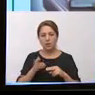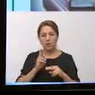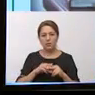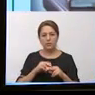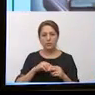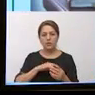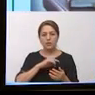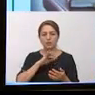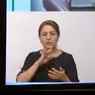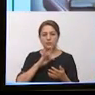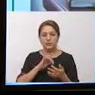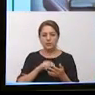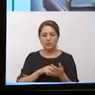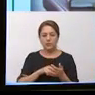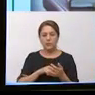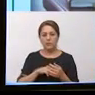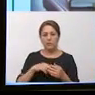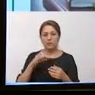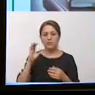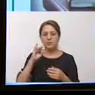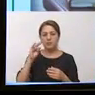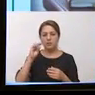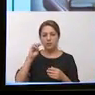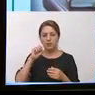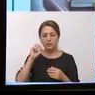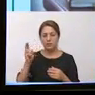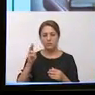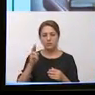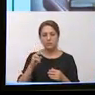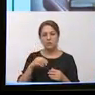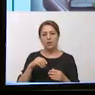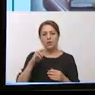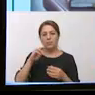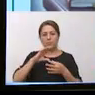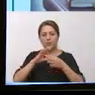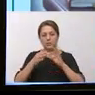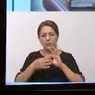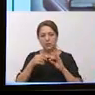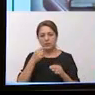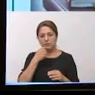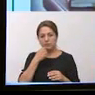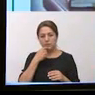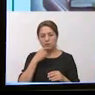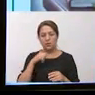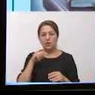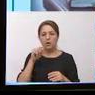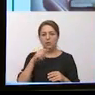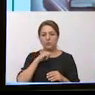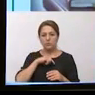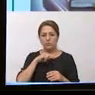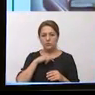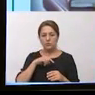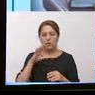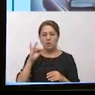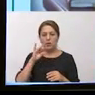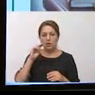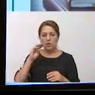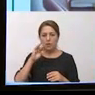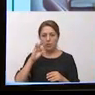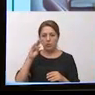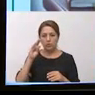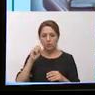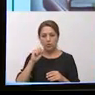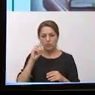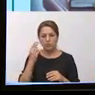центральная синтаксическая единица языка. Оно характеризуется смысловой и интонационной